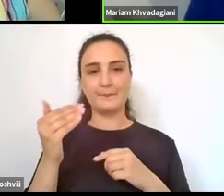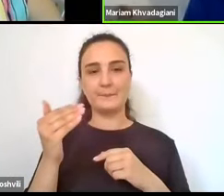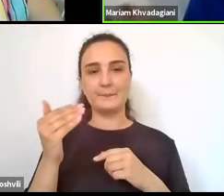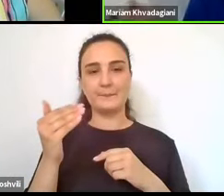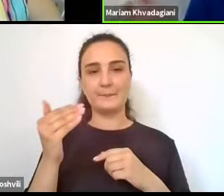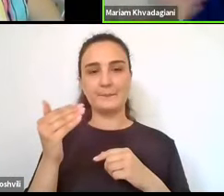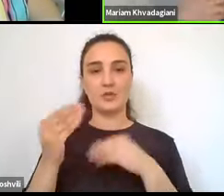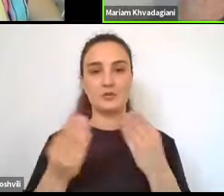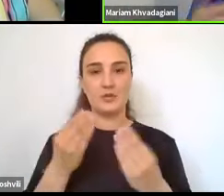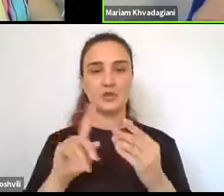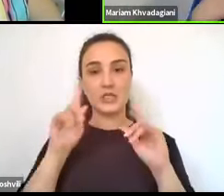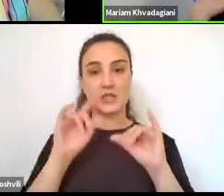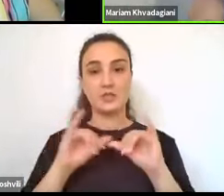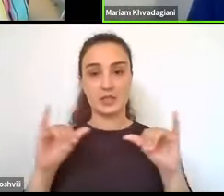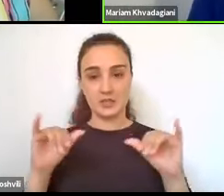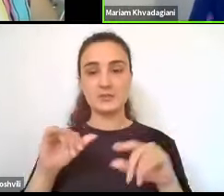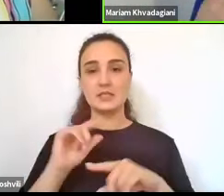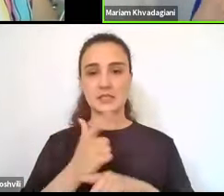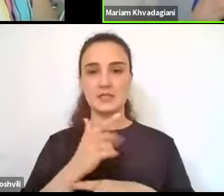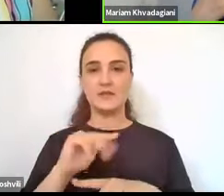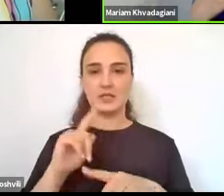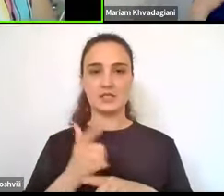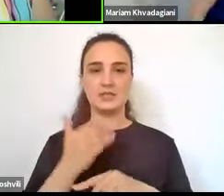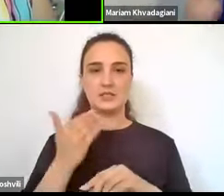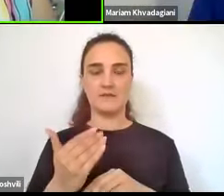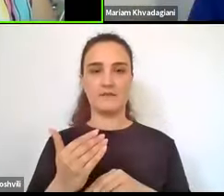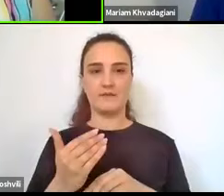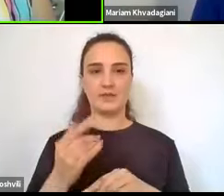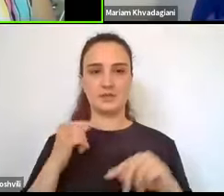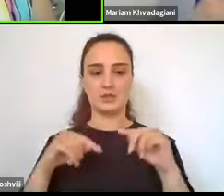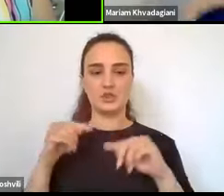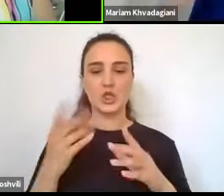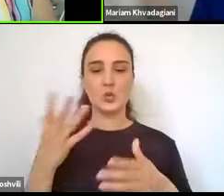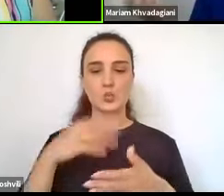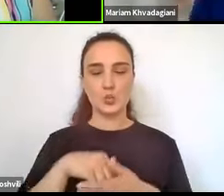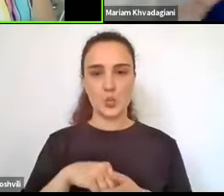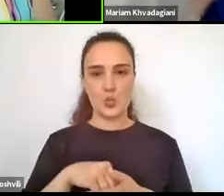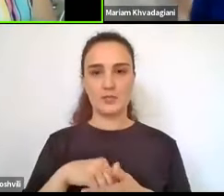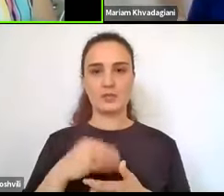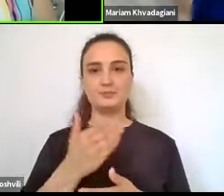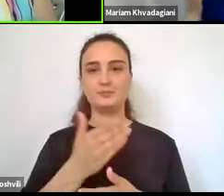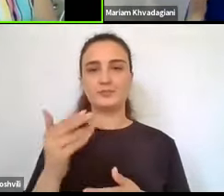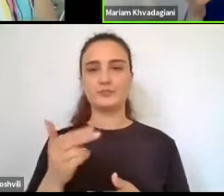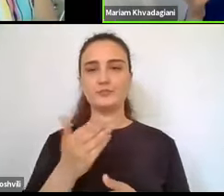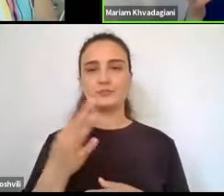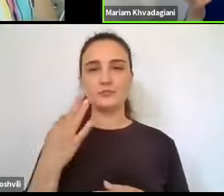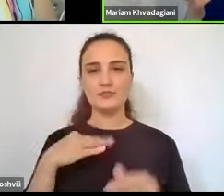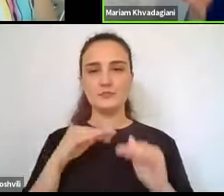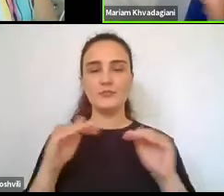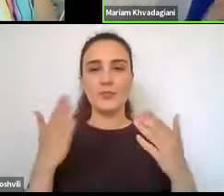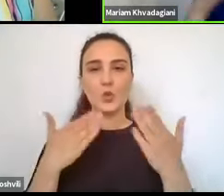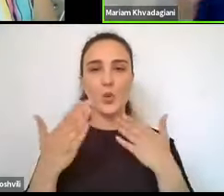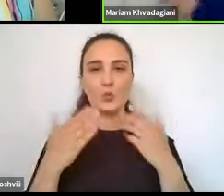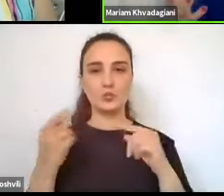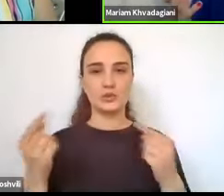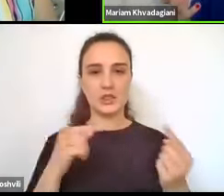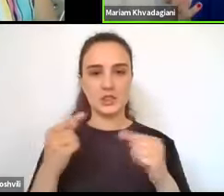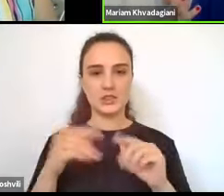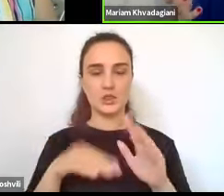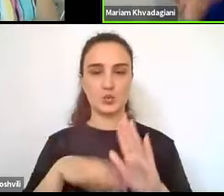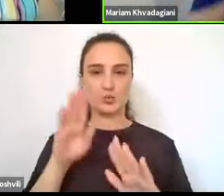რას ანვითარებს? ისევ და ისევ რიგის დაცვას, ჩართულობას, თქვენი და თქვენი შვილის კომუნიკაციას